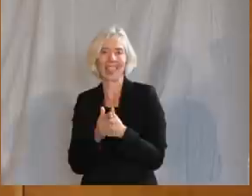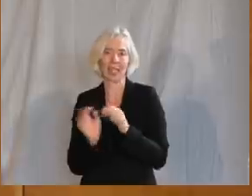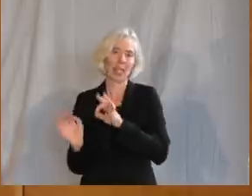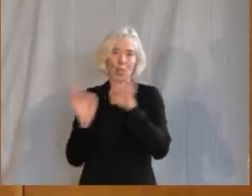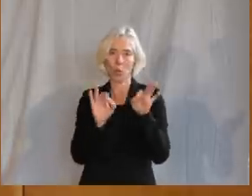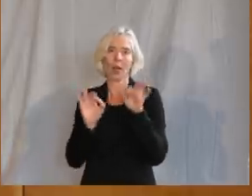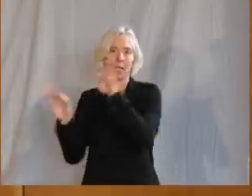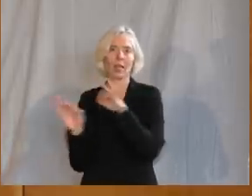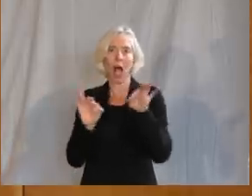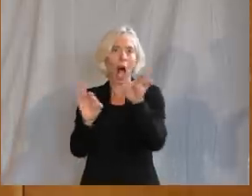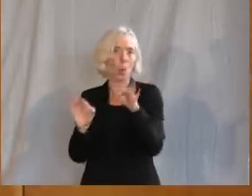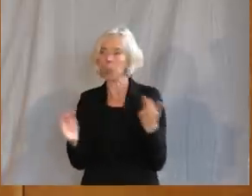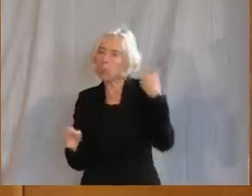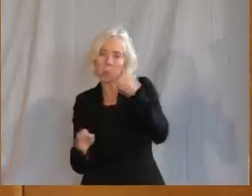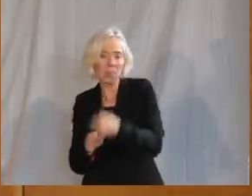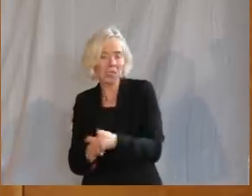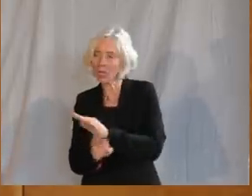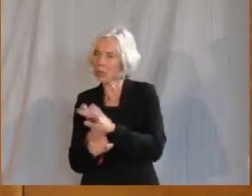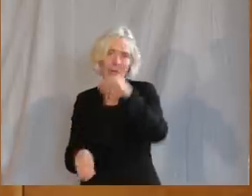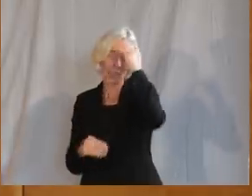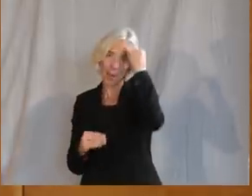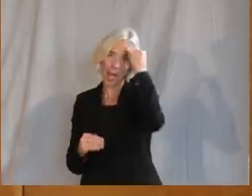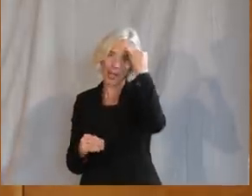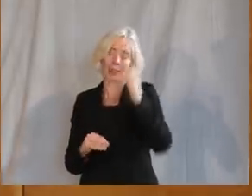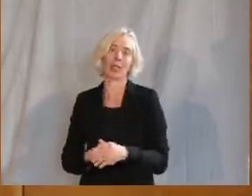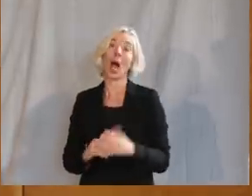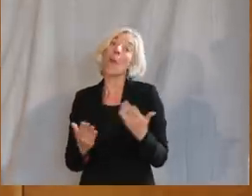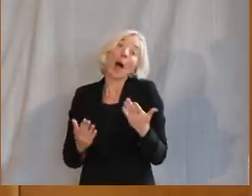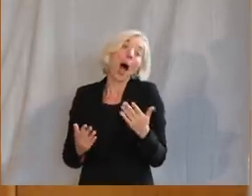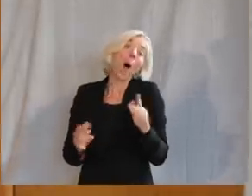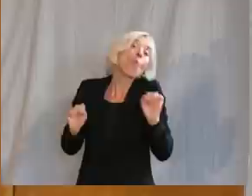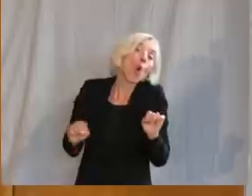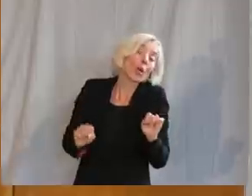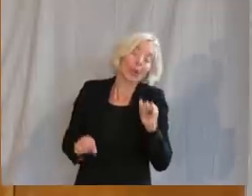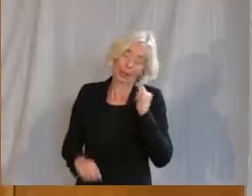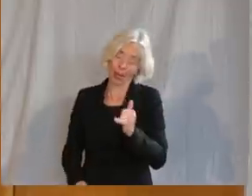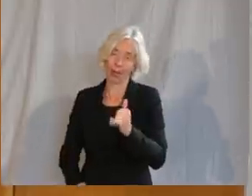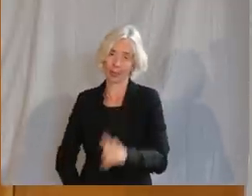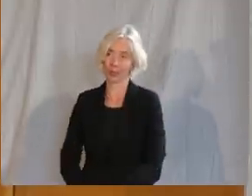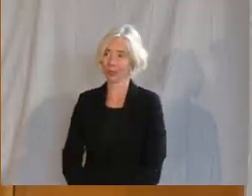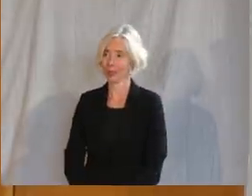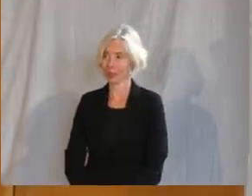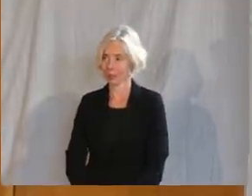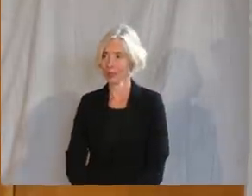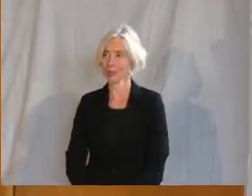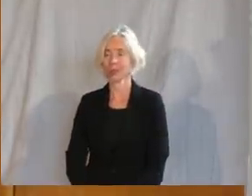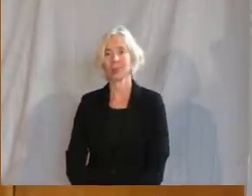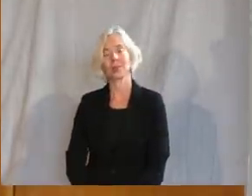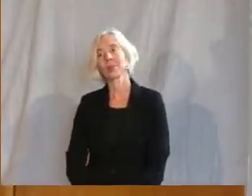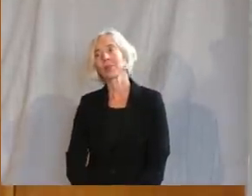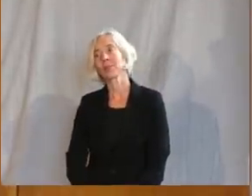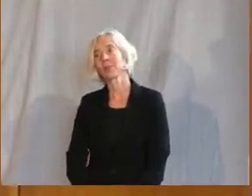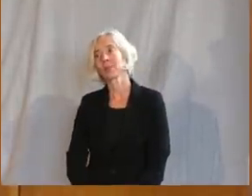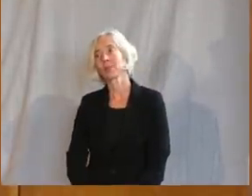ausschließen können wir es eben zum derzeitigen Zeitpunkt auch nicht. Gibt es noch weitere Auswirkungen, wie jetzt zum Beispiel zum Zoo,